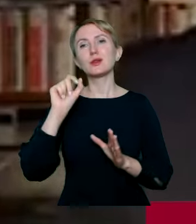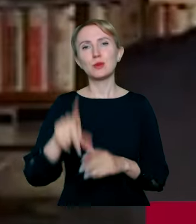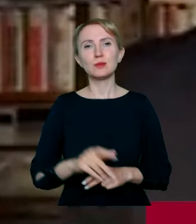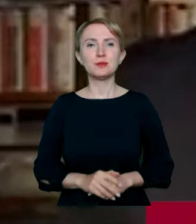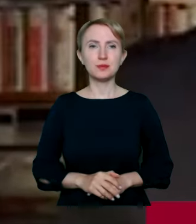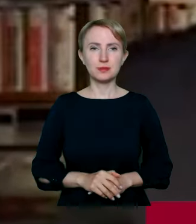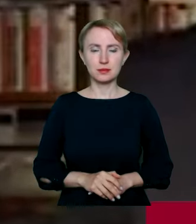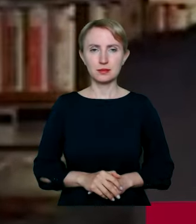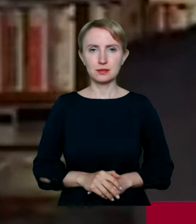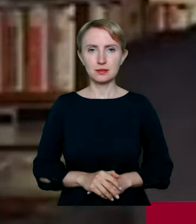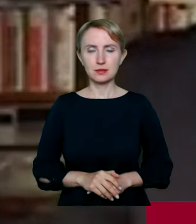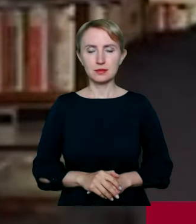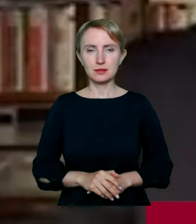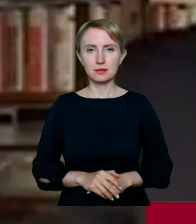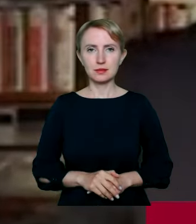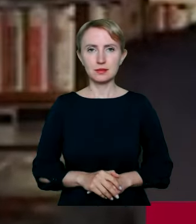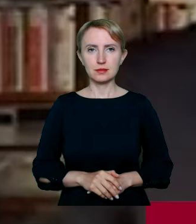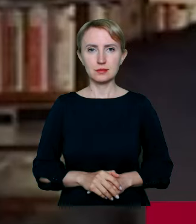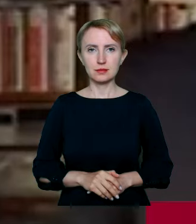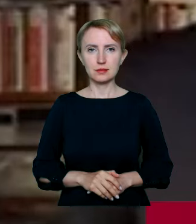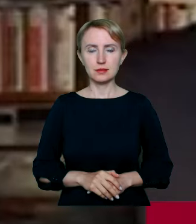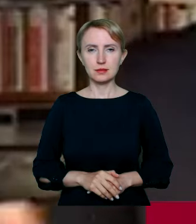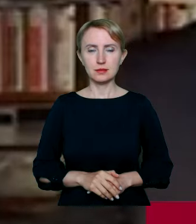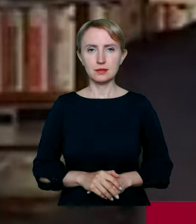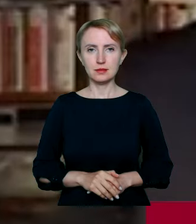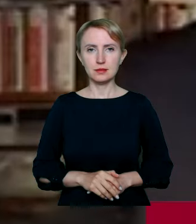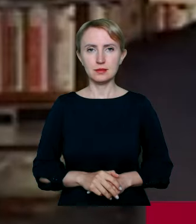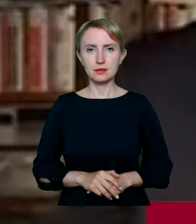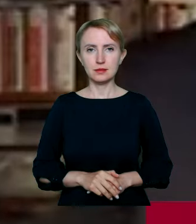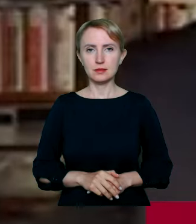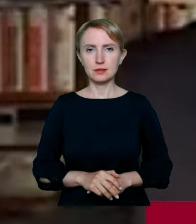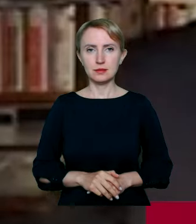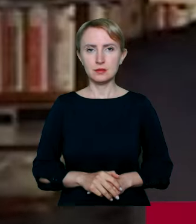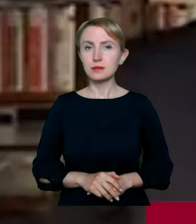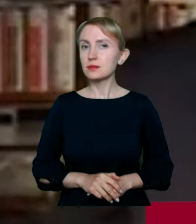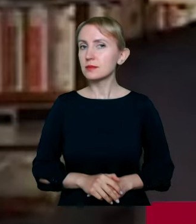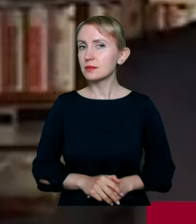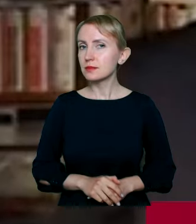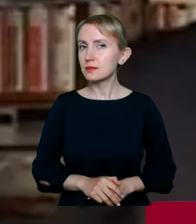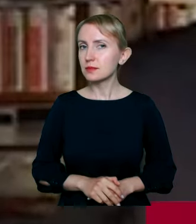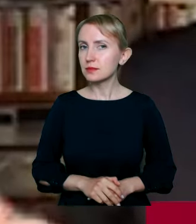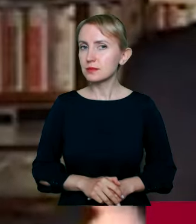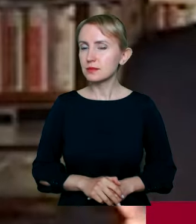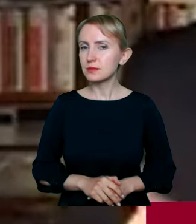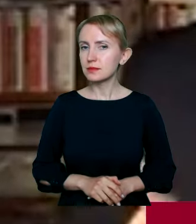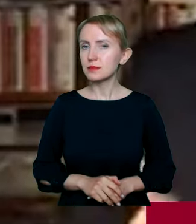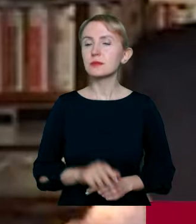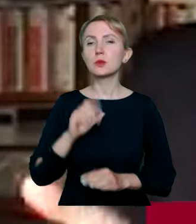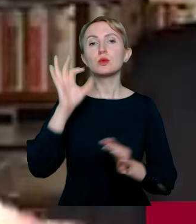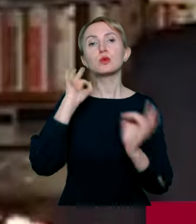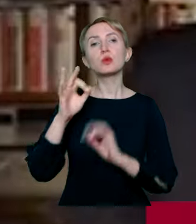konserwatywna kandydatka. Więc tutaj oczywiście handicap związany z tym, że jest to